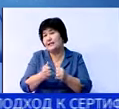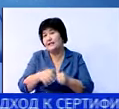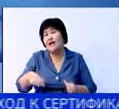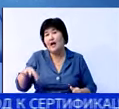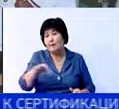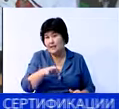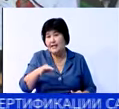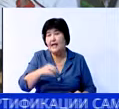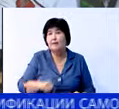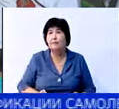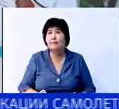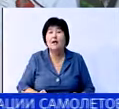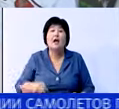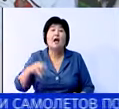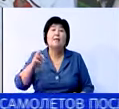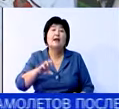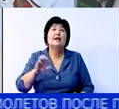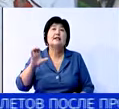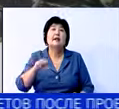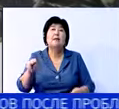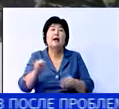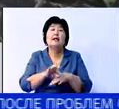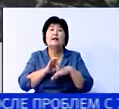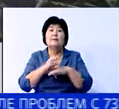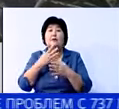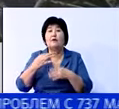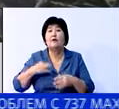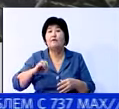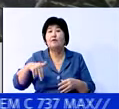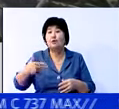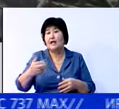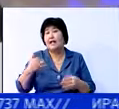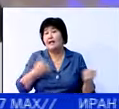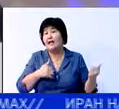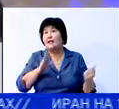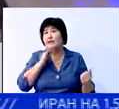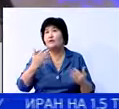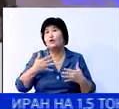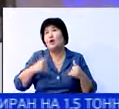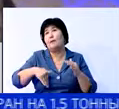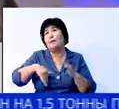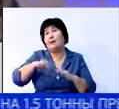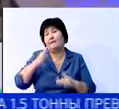областей. Майя Сатимбекова на лечение привезла свою внучку из Тараза. Девочка идет на поправку.